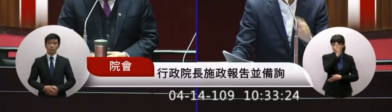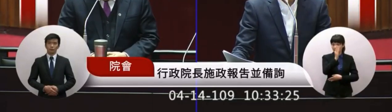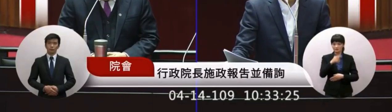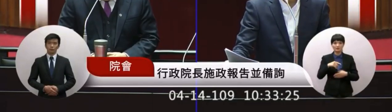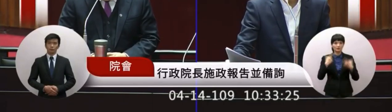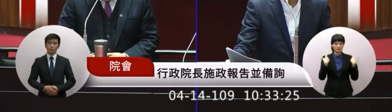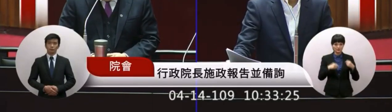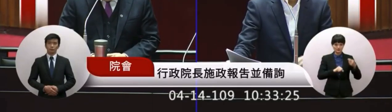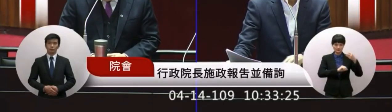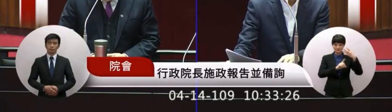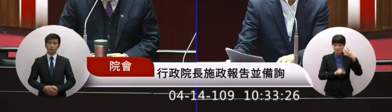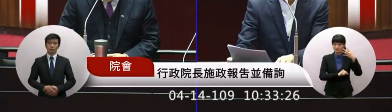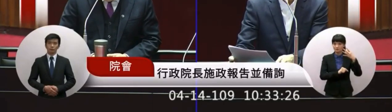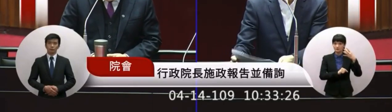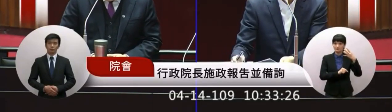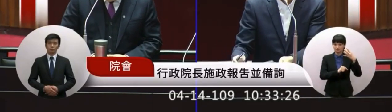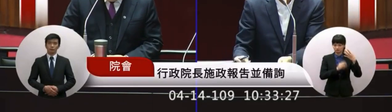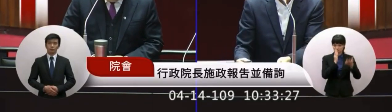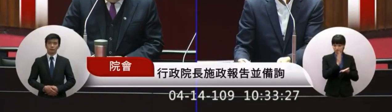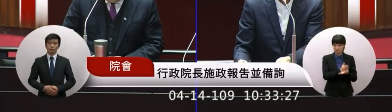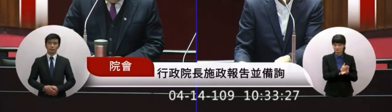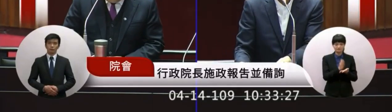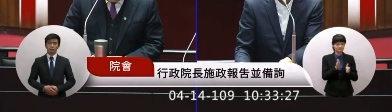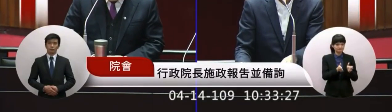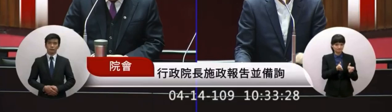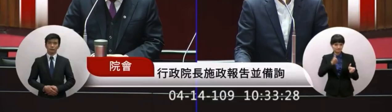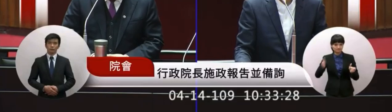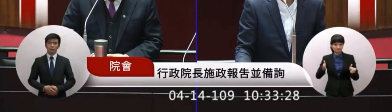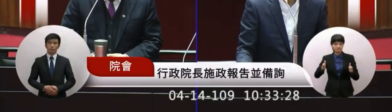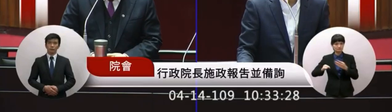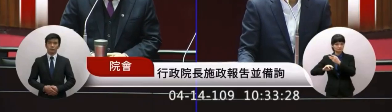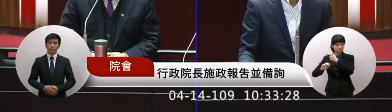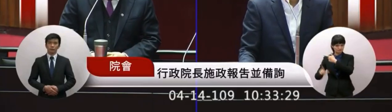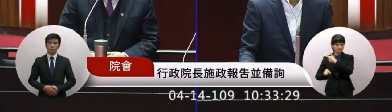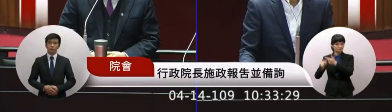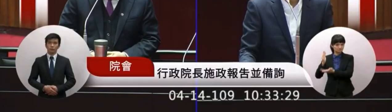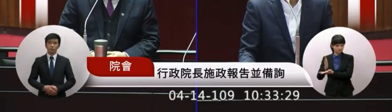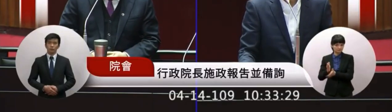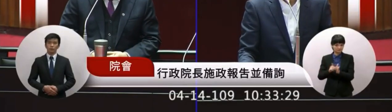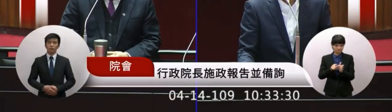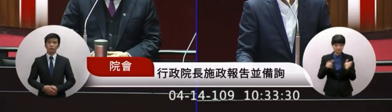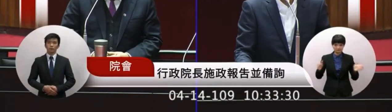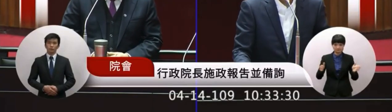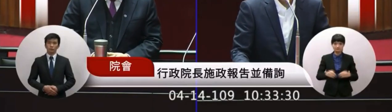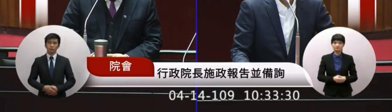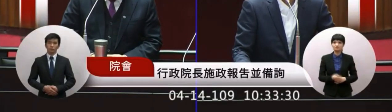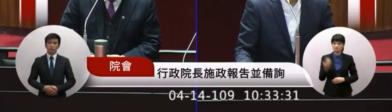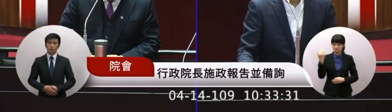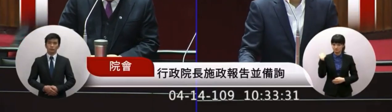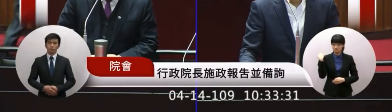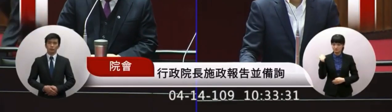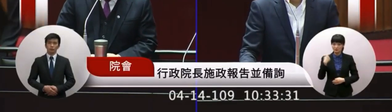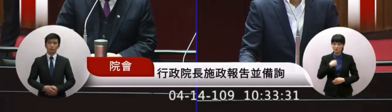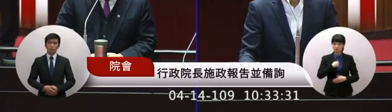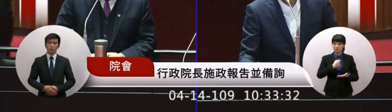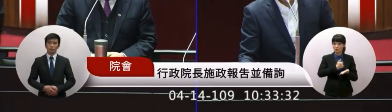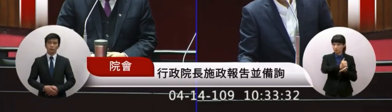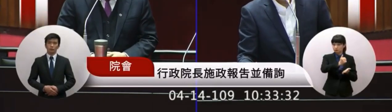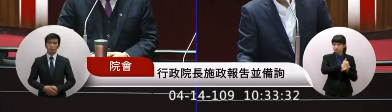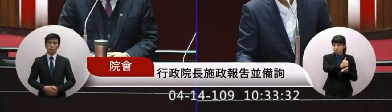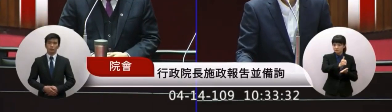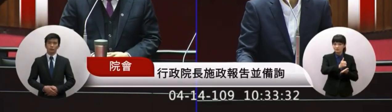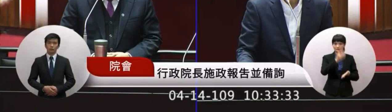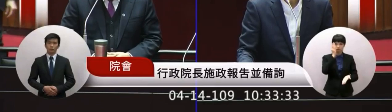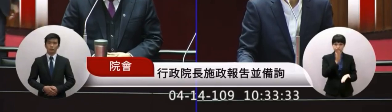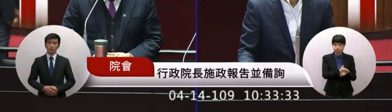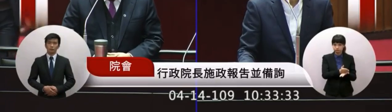回想当初二月份的时候，院长，我们禁止出口这些口罩，那外界